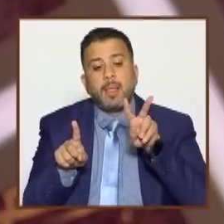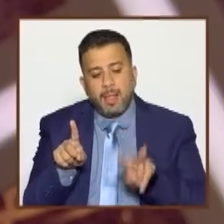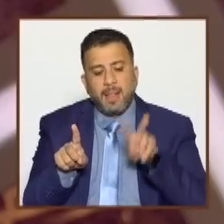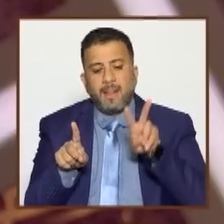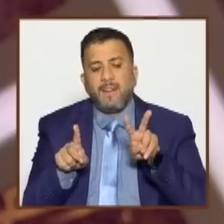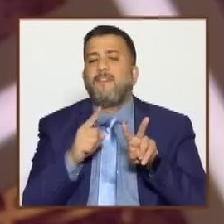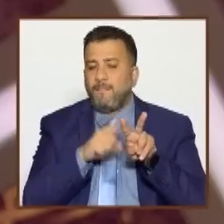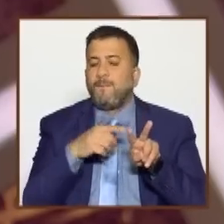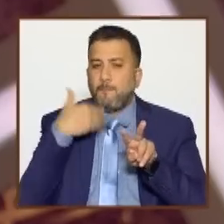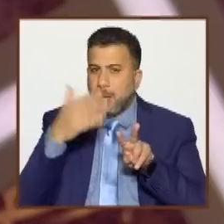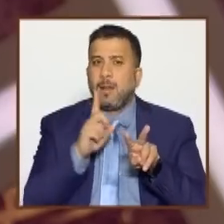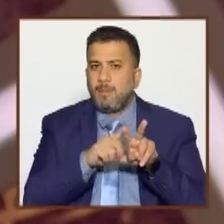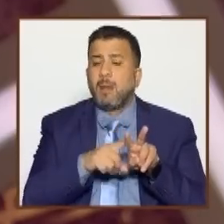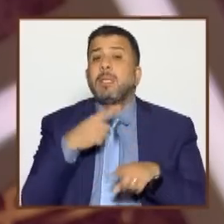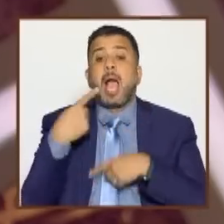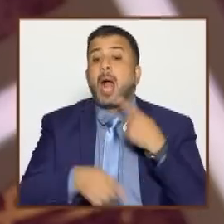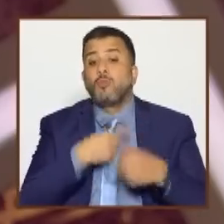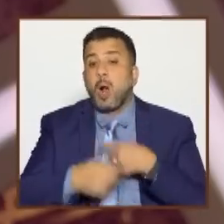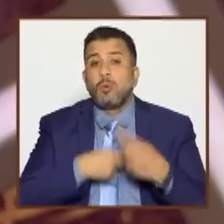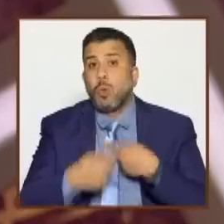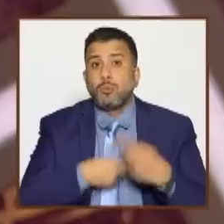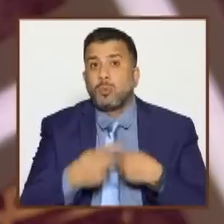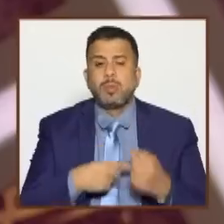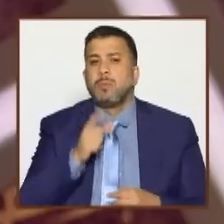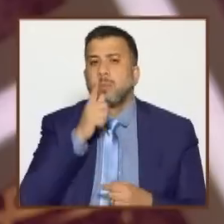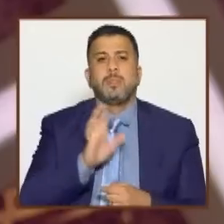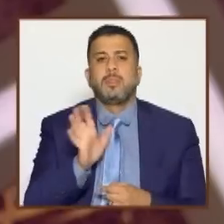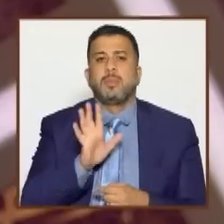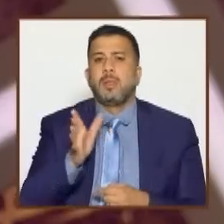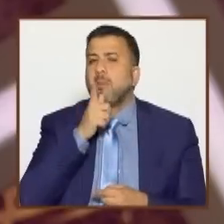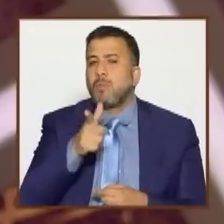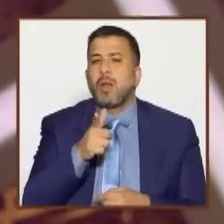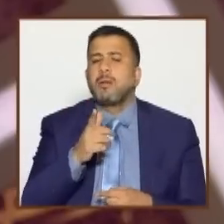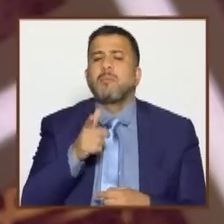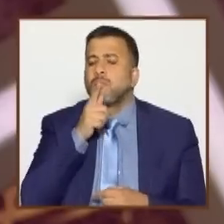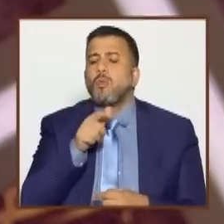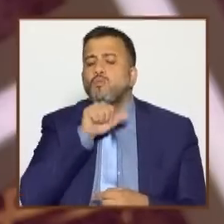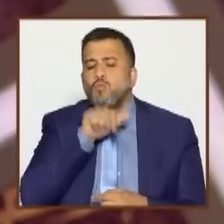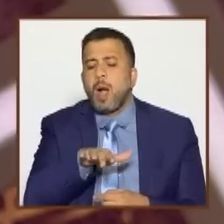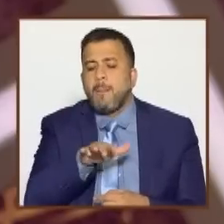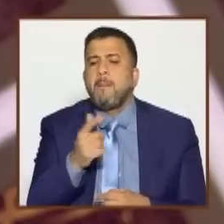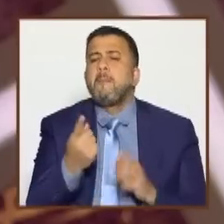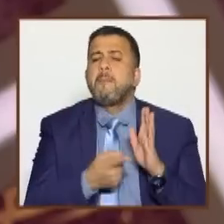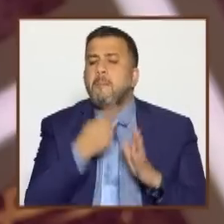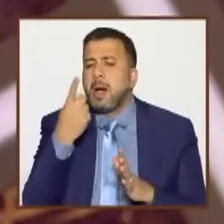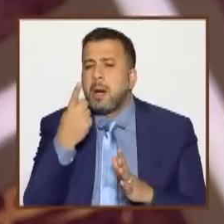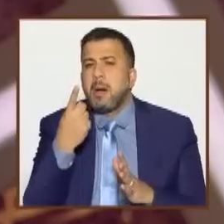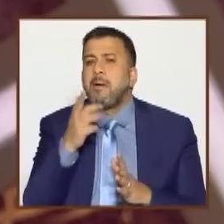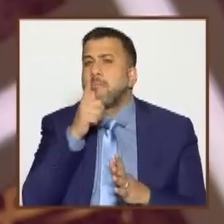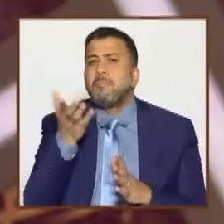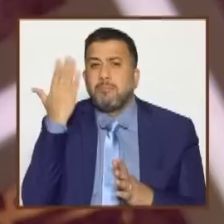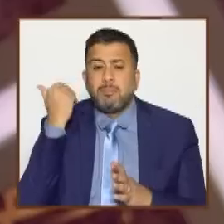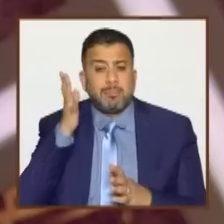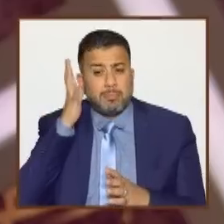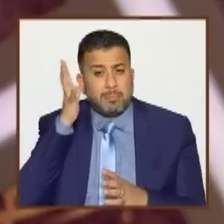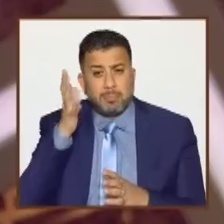والسلام كان يتعاهد على الدوام والاستمرار صلاة بعد صلاة الوتر، وإنما الثابت أنه صلى 2 ركعة بعد